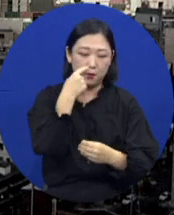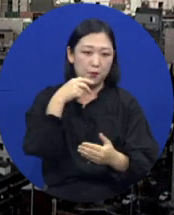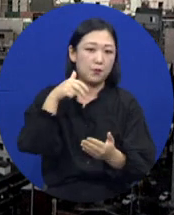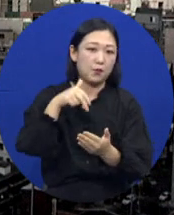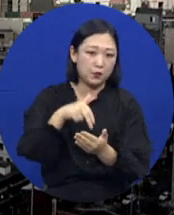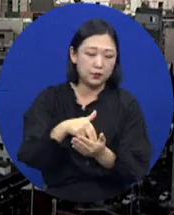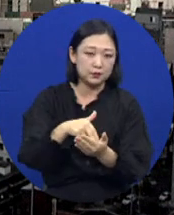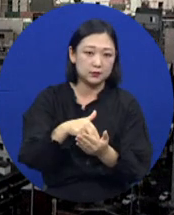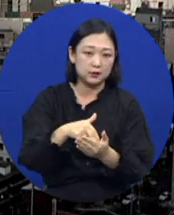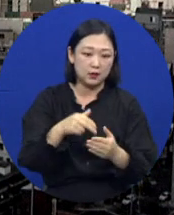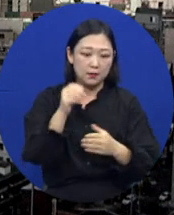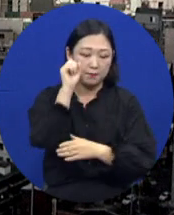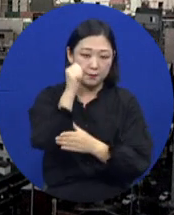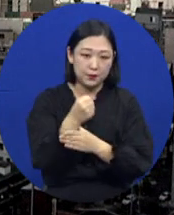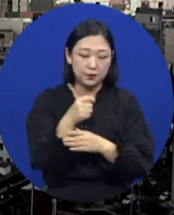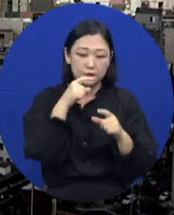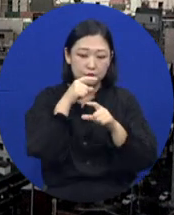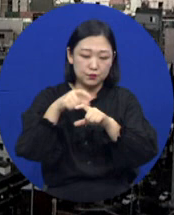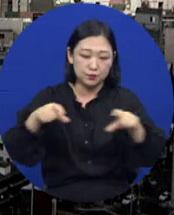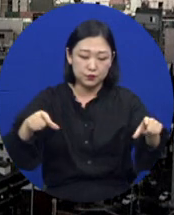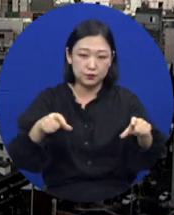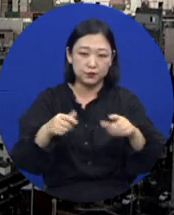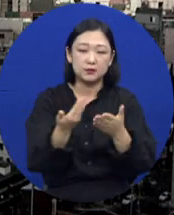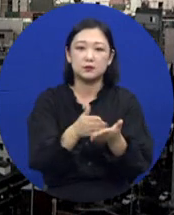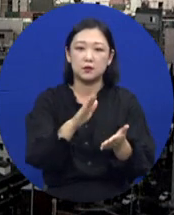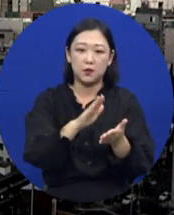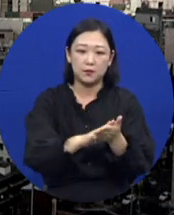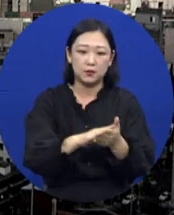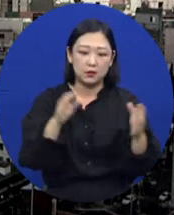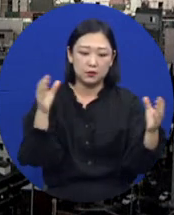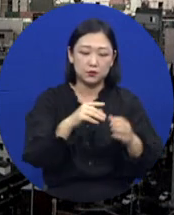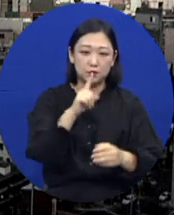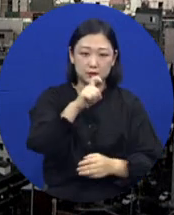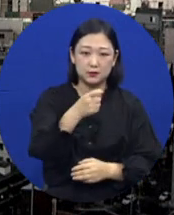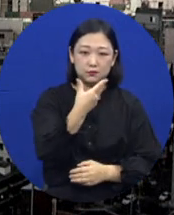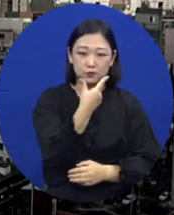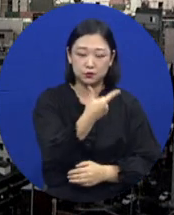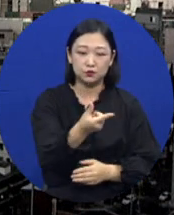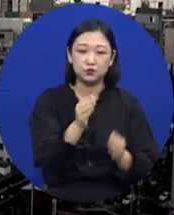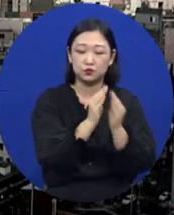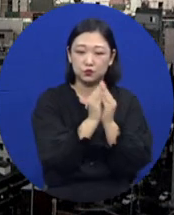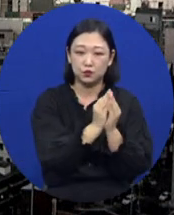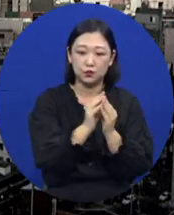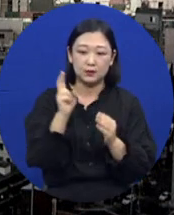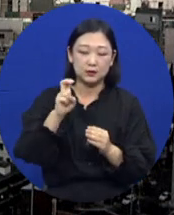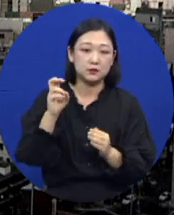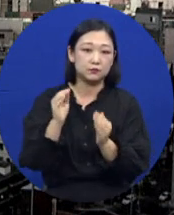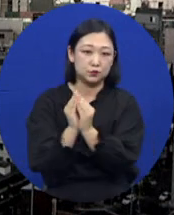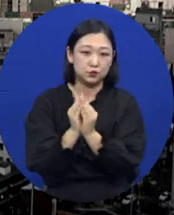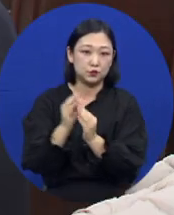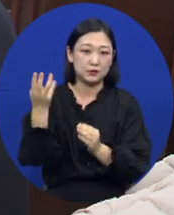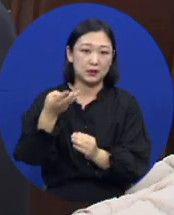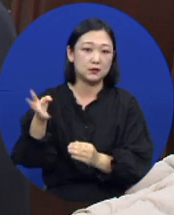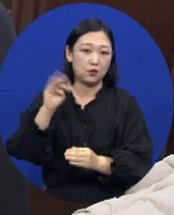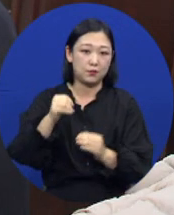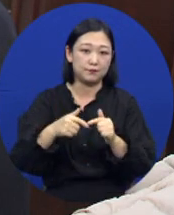하숙 알로 정비 등 이며 총 사업비는 16조 관에서 20조 4000억원으로 늘었습니다